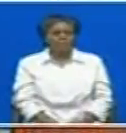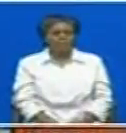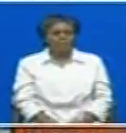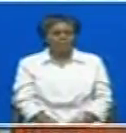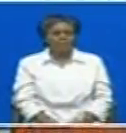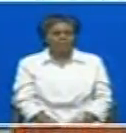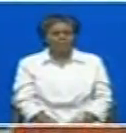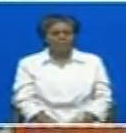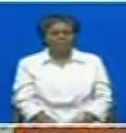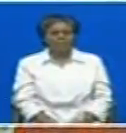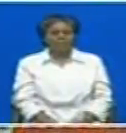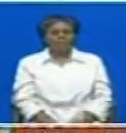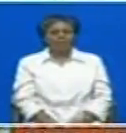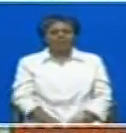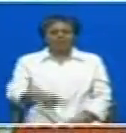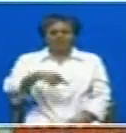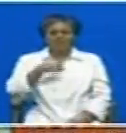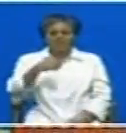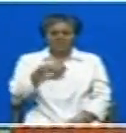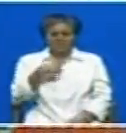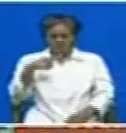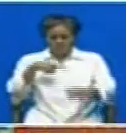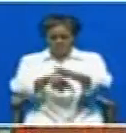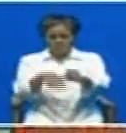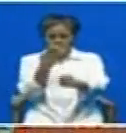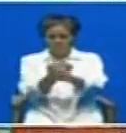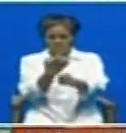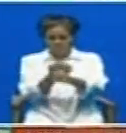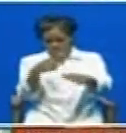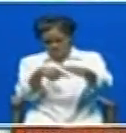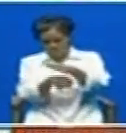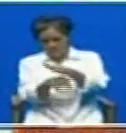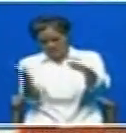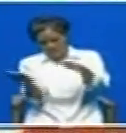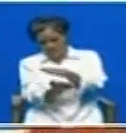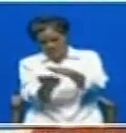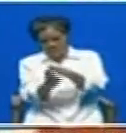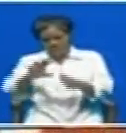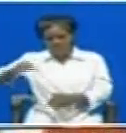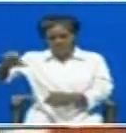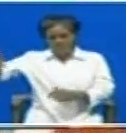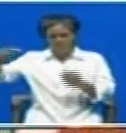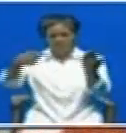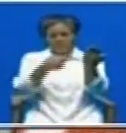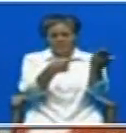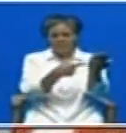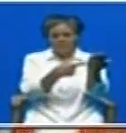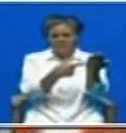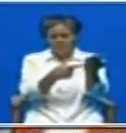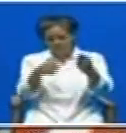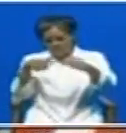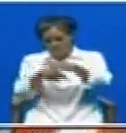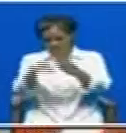Wapi Ziara Hadi katika mapango ya jomo kenyatta chini ya milima ya taita mapango